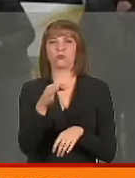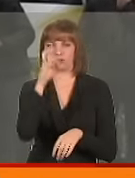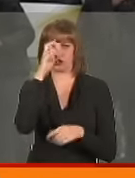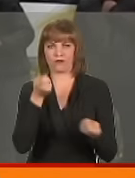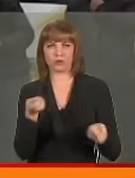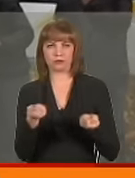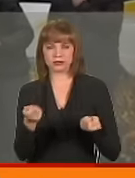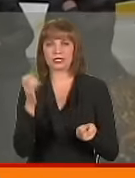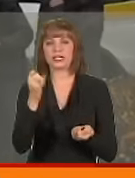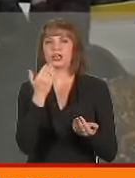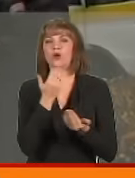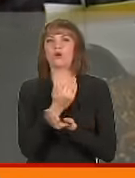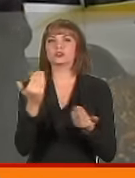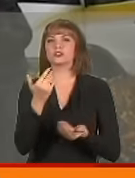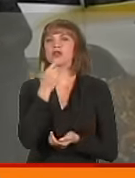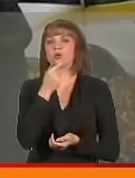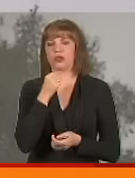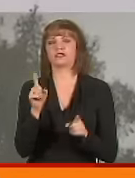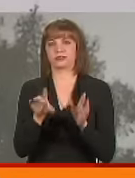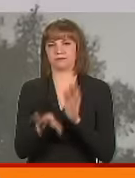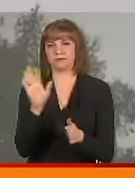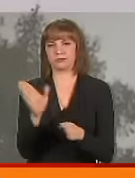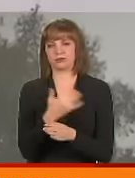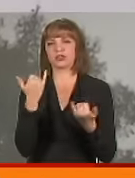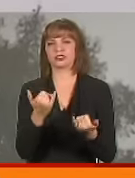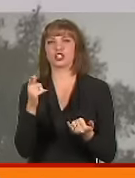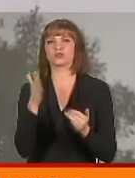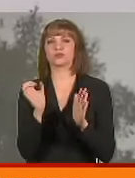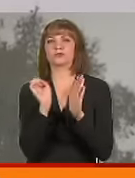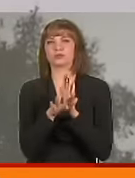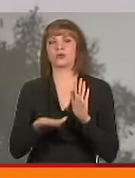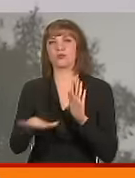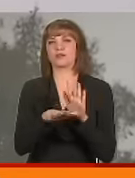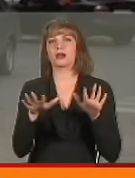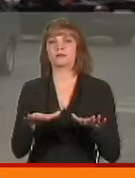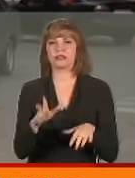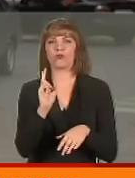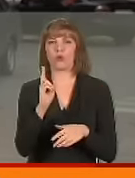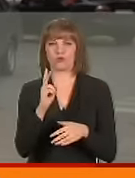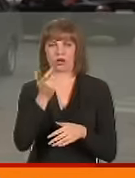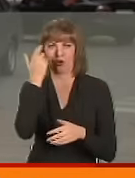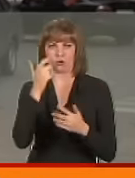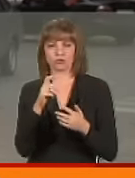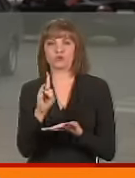державної адміністрації, і останнього Леніна таки прибрали. Нині він прикрашатиме подвір'я місцевого комунального